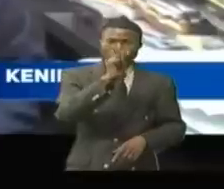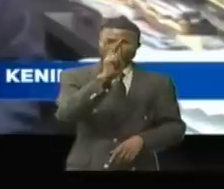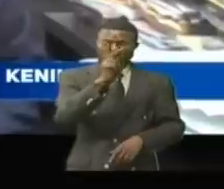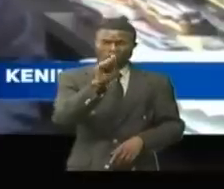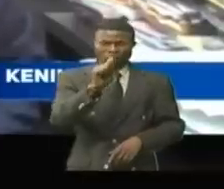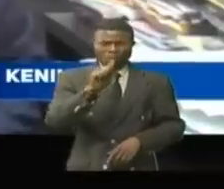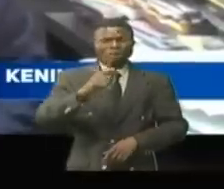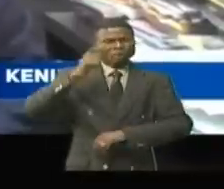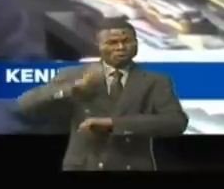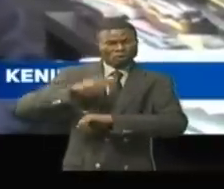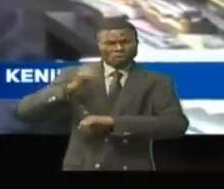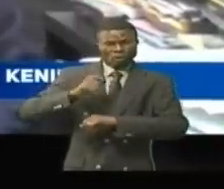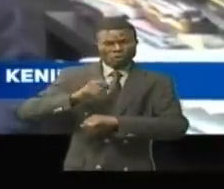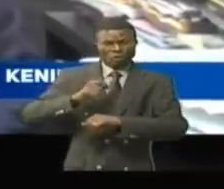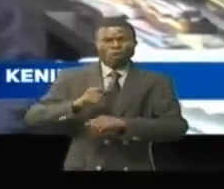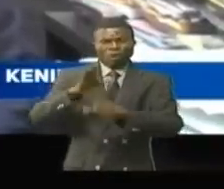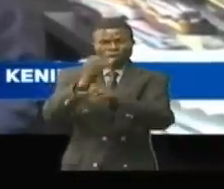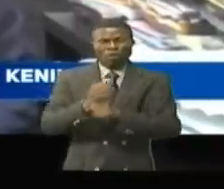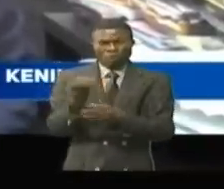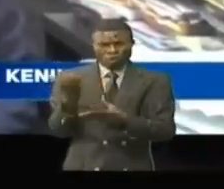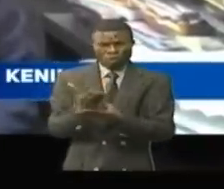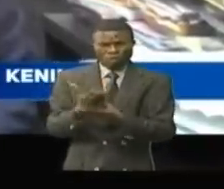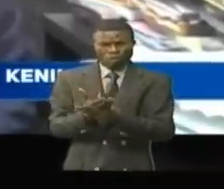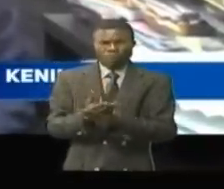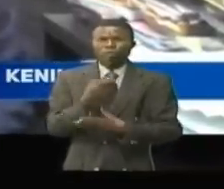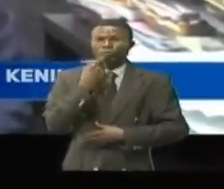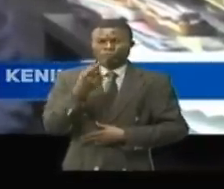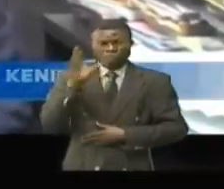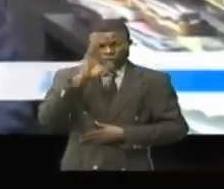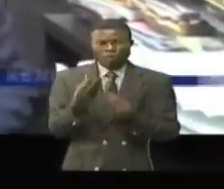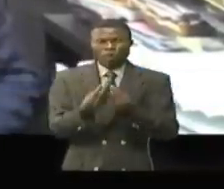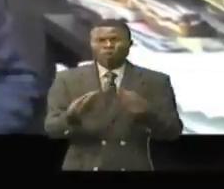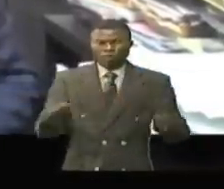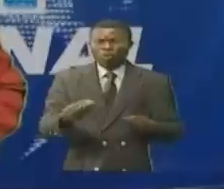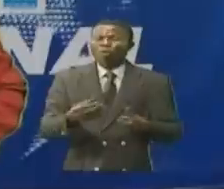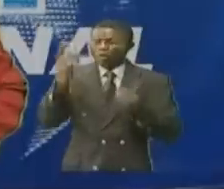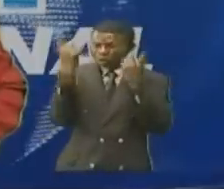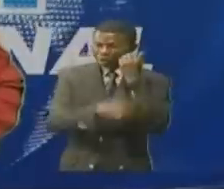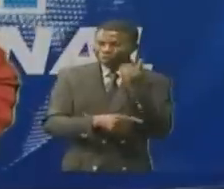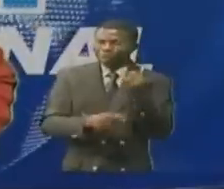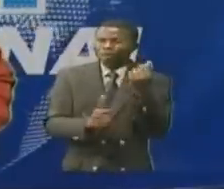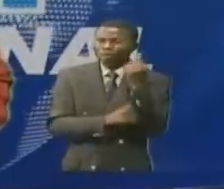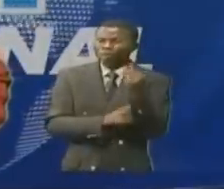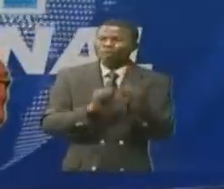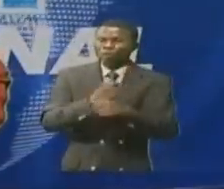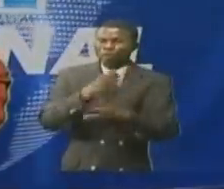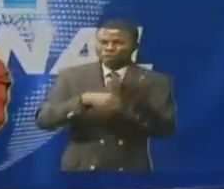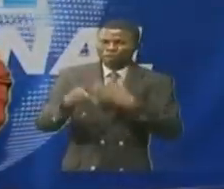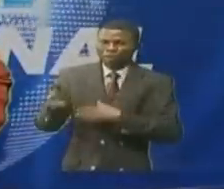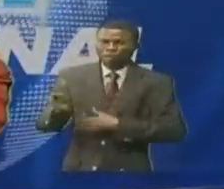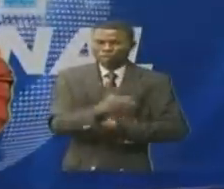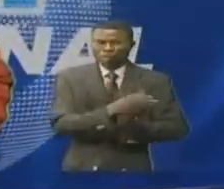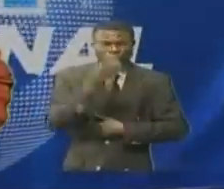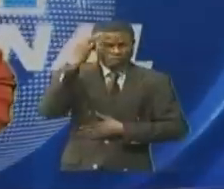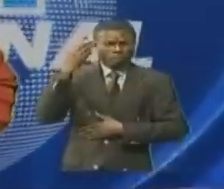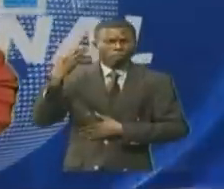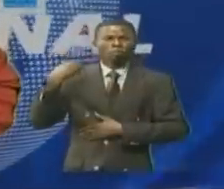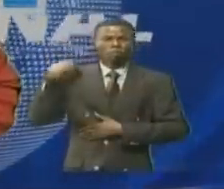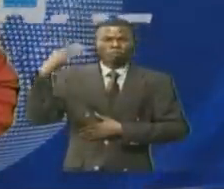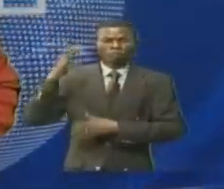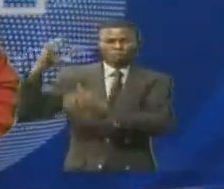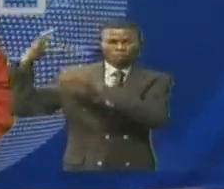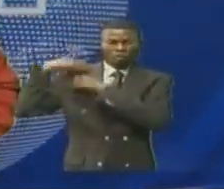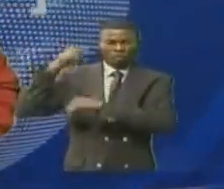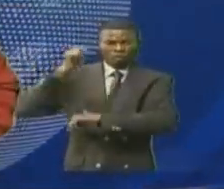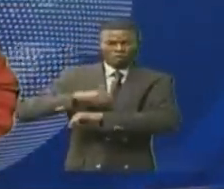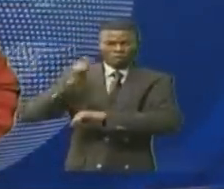saisir automatiquement du dossier pour sévir et établir les responsabilités. Et puis la ministre d'État en charge de la justice